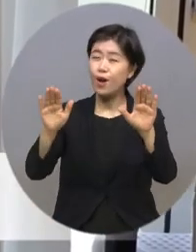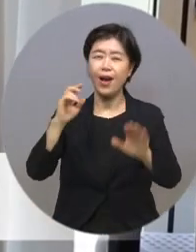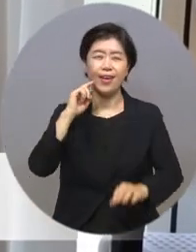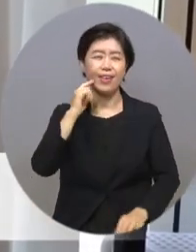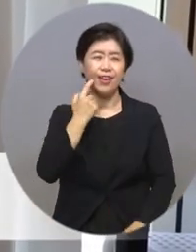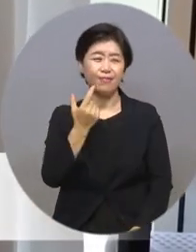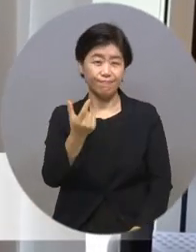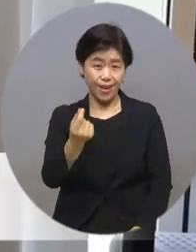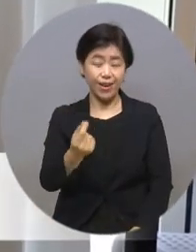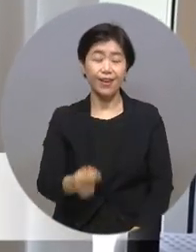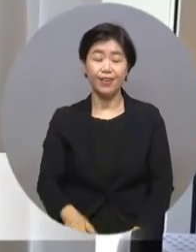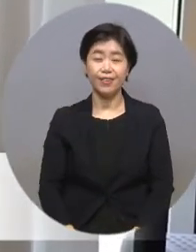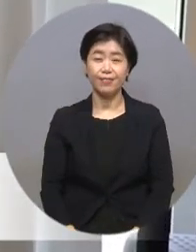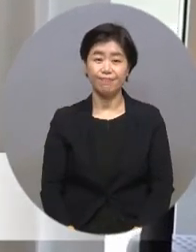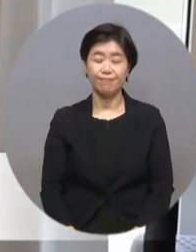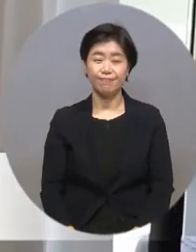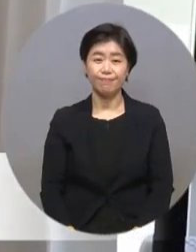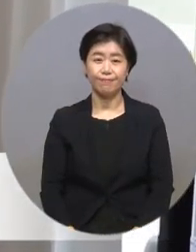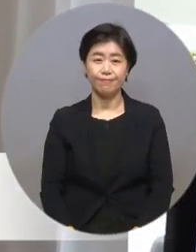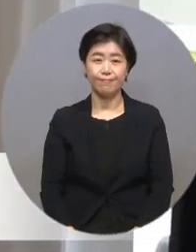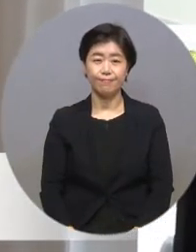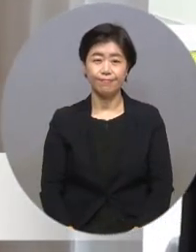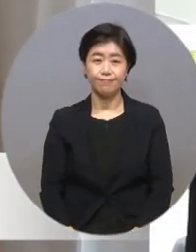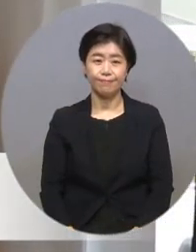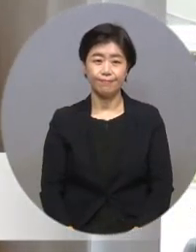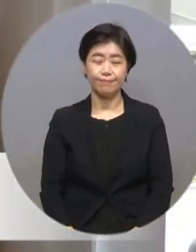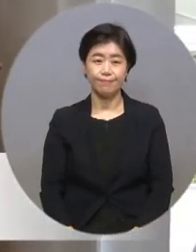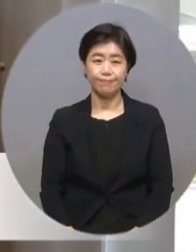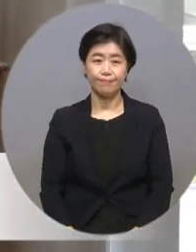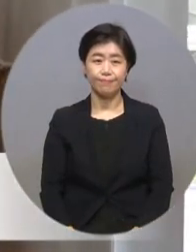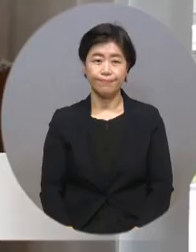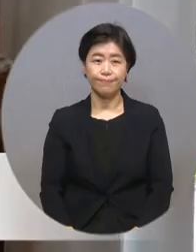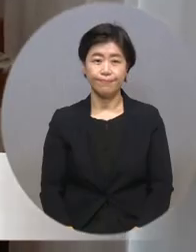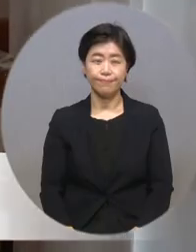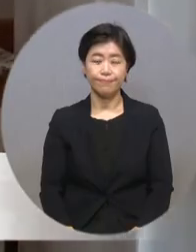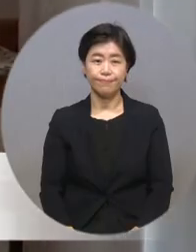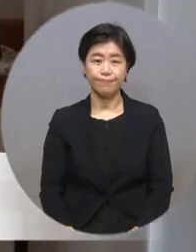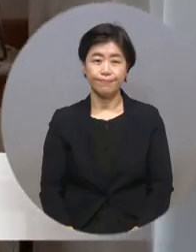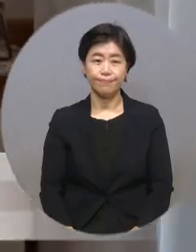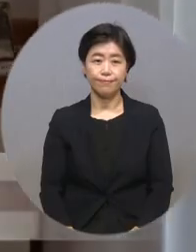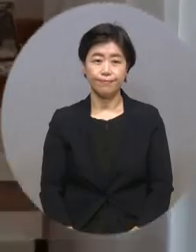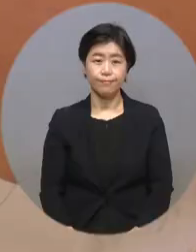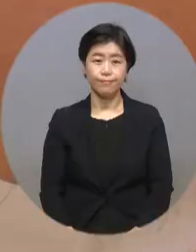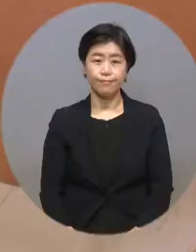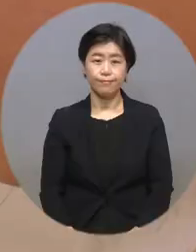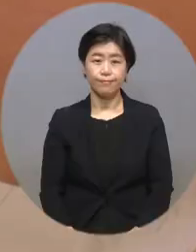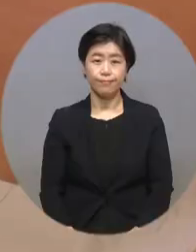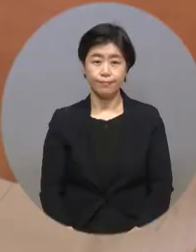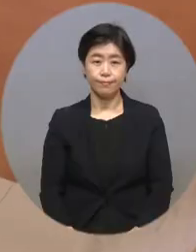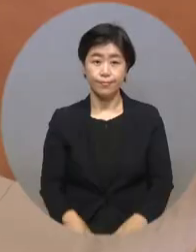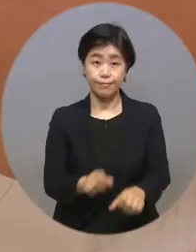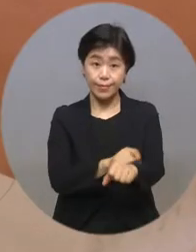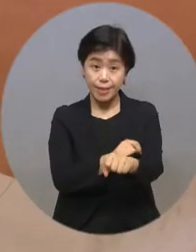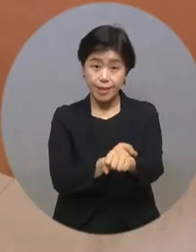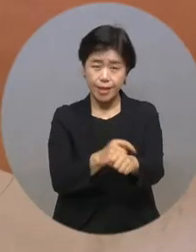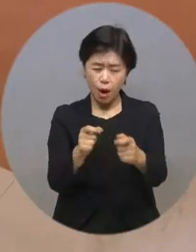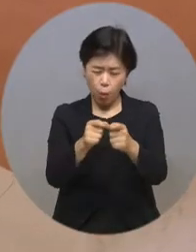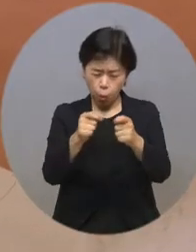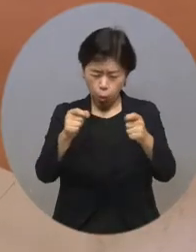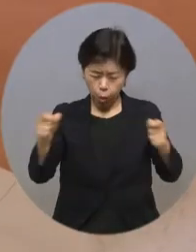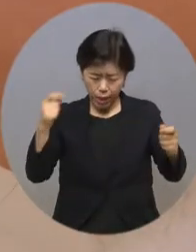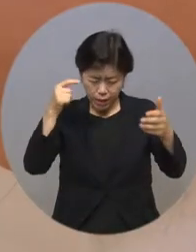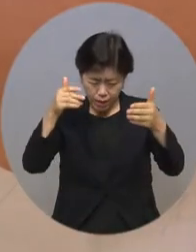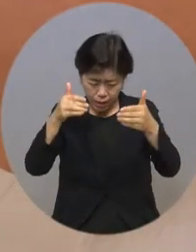놔두면 그것마저도 소품으로 사용될 수 있다는 걸 아셨으면 좋겠습니다. 특히 긴 시간을